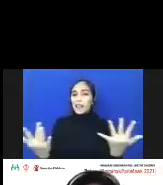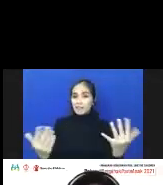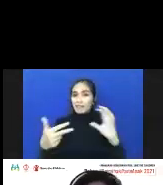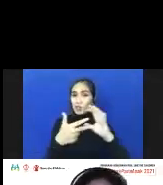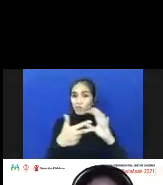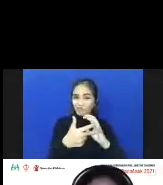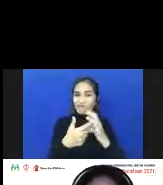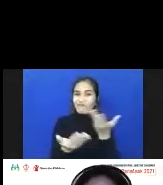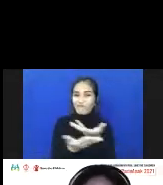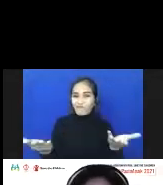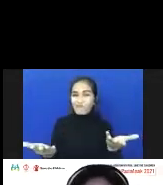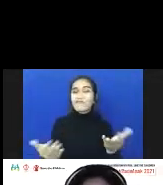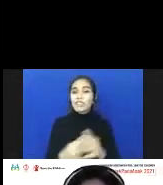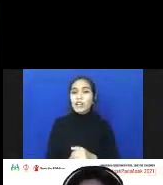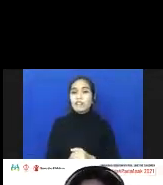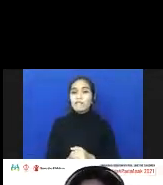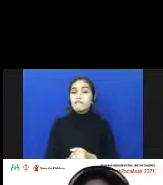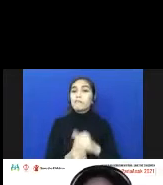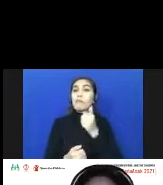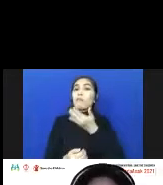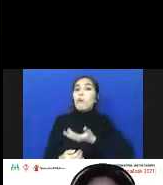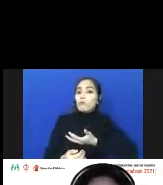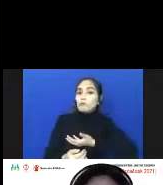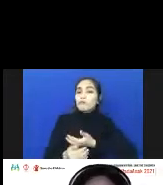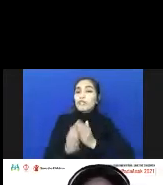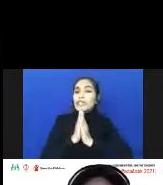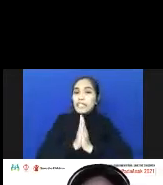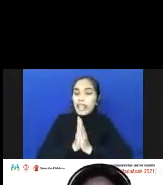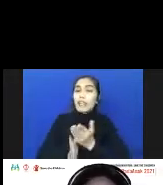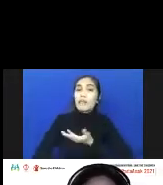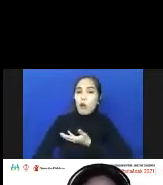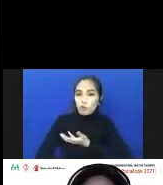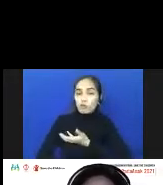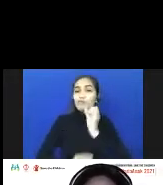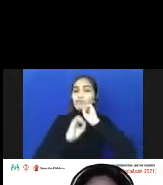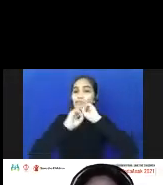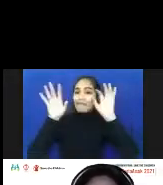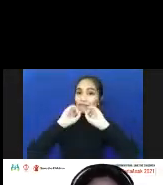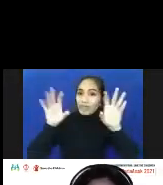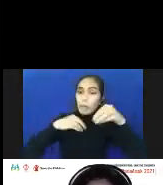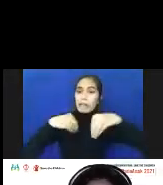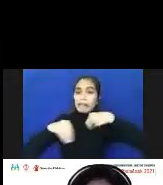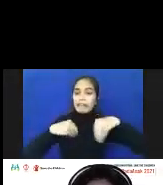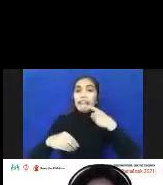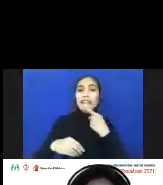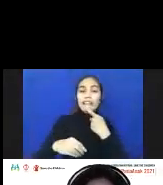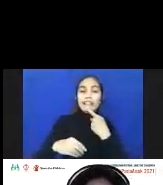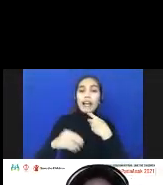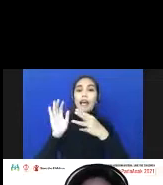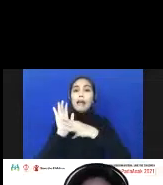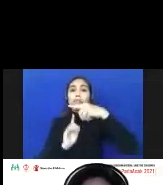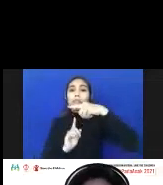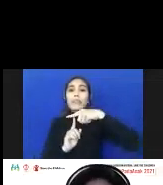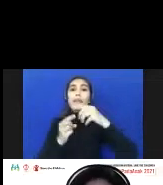Izinkan saya dari Dinas Kesehatan Kabupaten Bandung akan menyampaikan materi tentang MTBS. Tadi